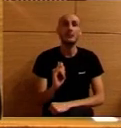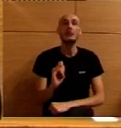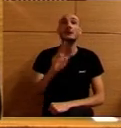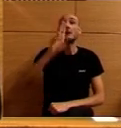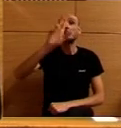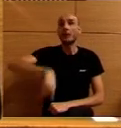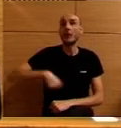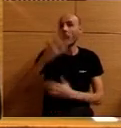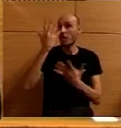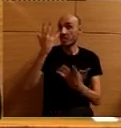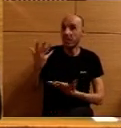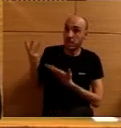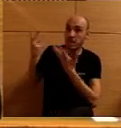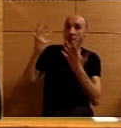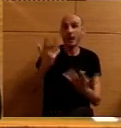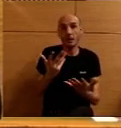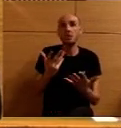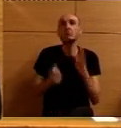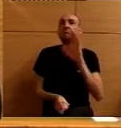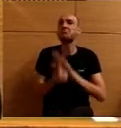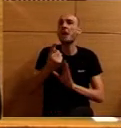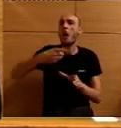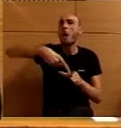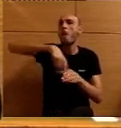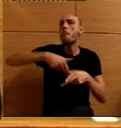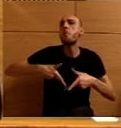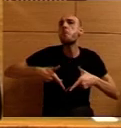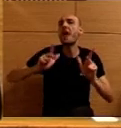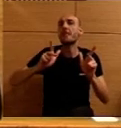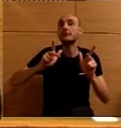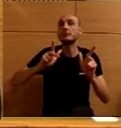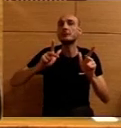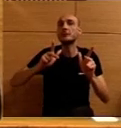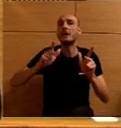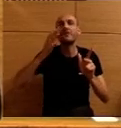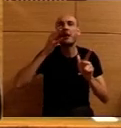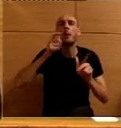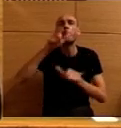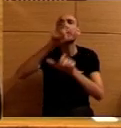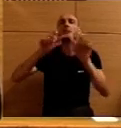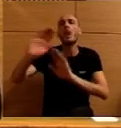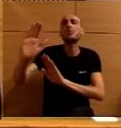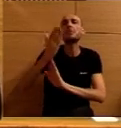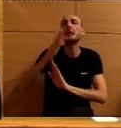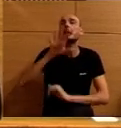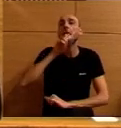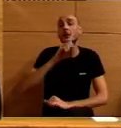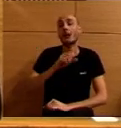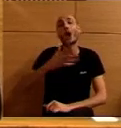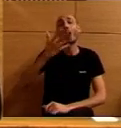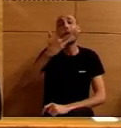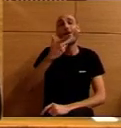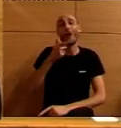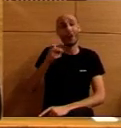traïen i només se presentaven algunes persones, algunes conegudes persones. Podia parlar-li de moltes